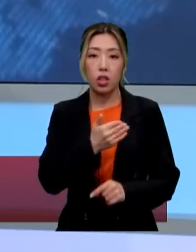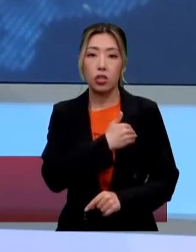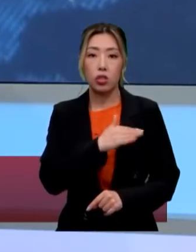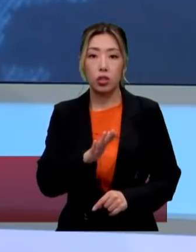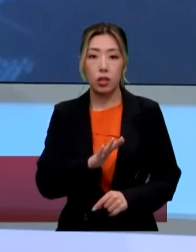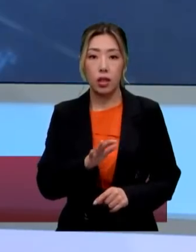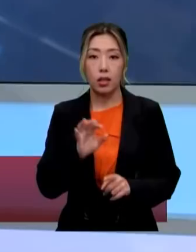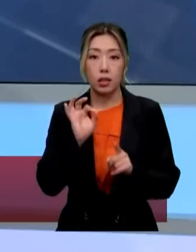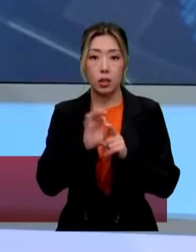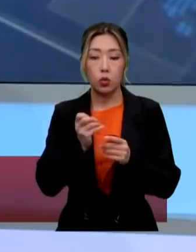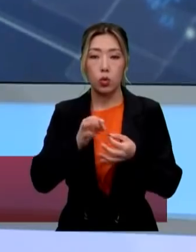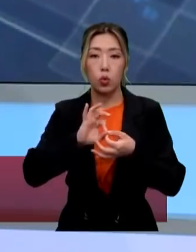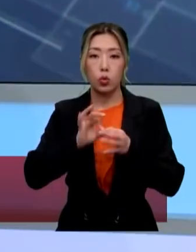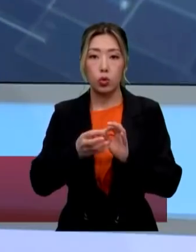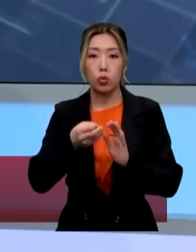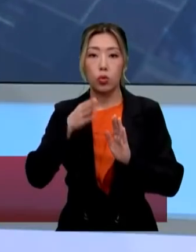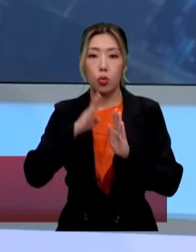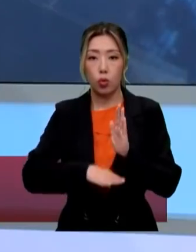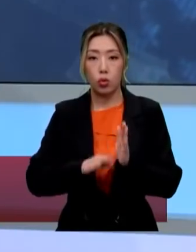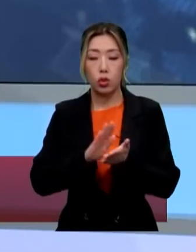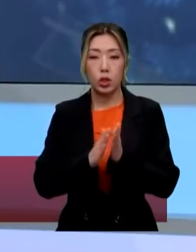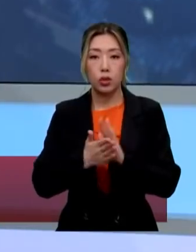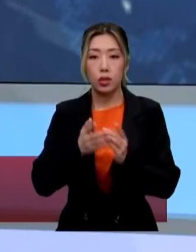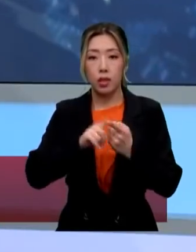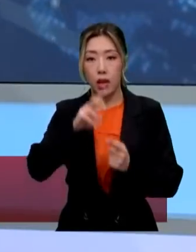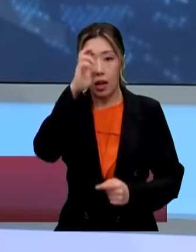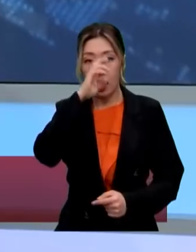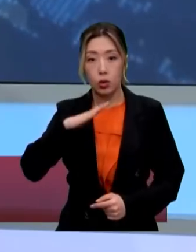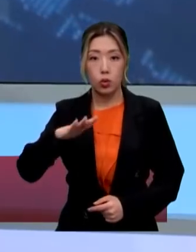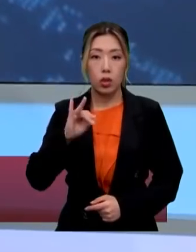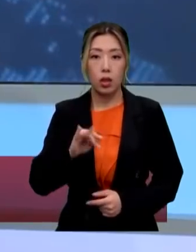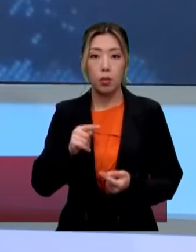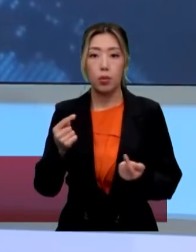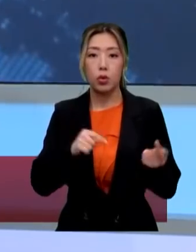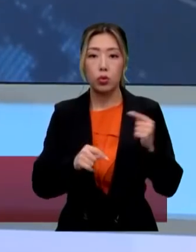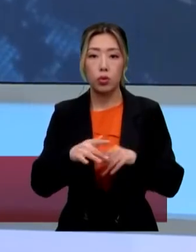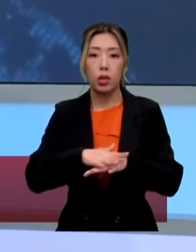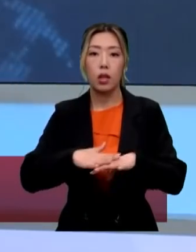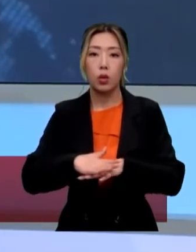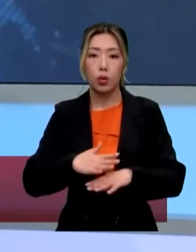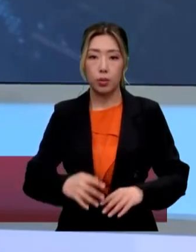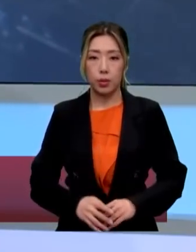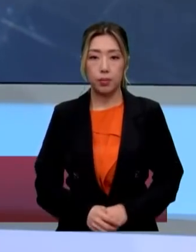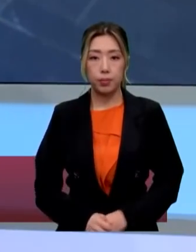нежелательным сценарием, усложнив не только ситуацию между государствами, но и между народами. Конец цитаты.